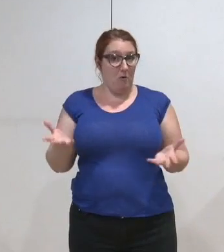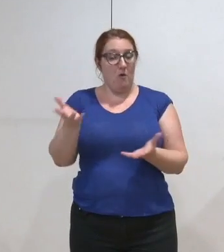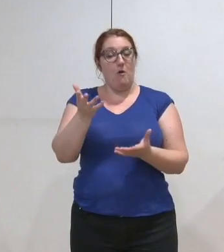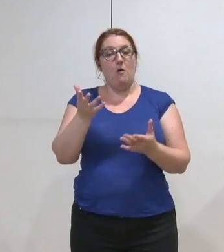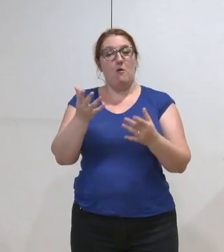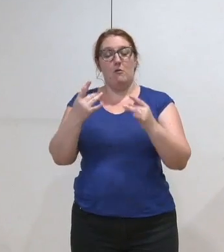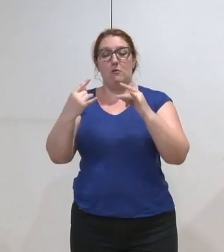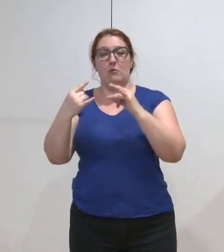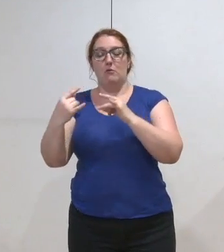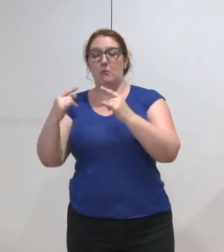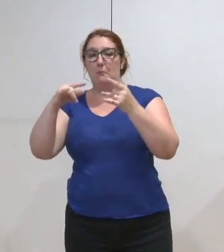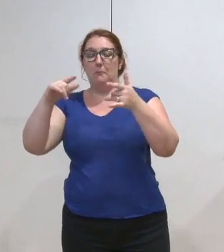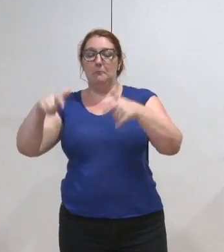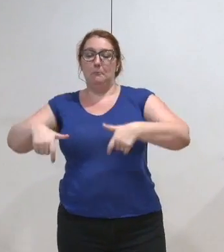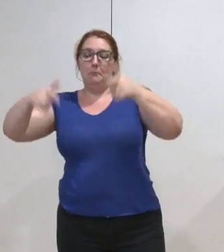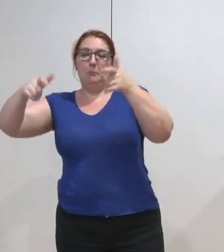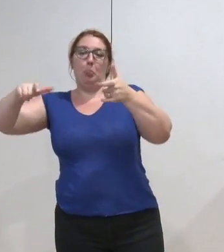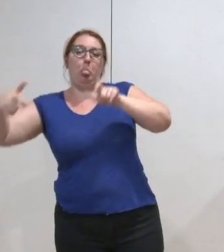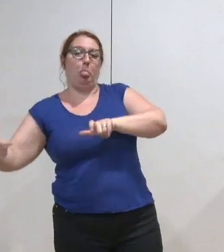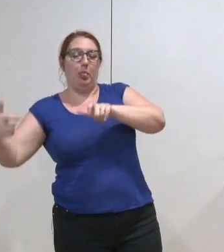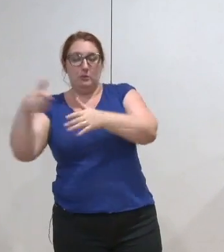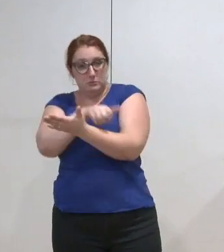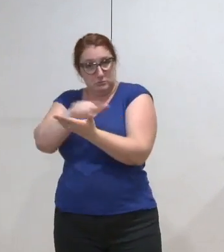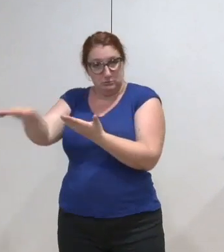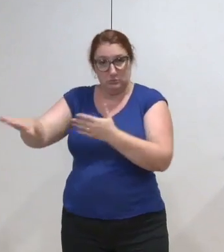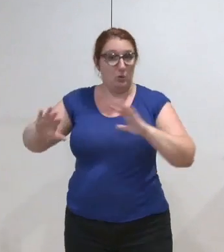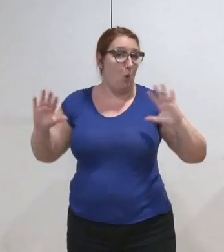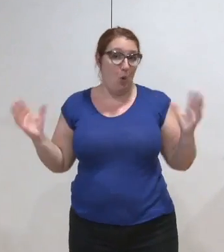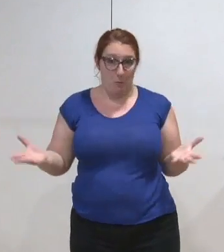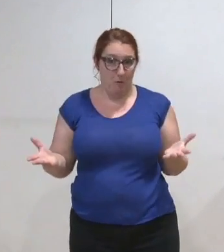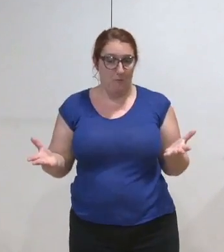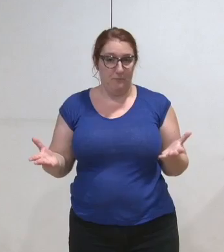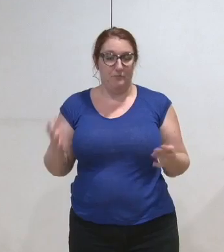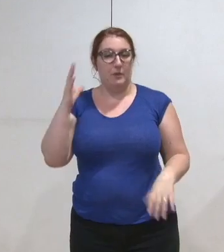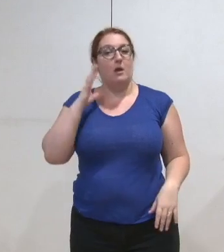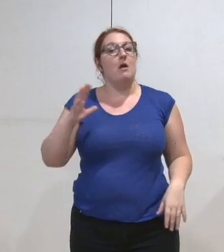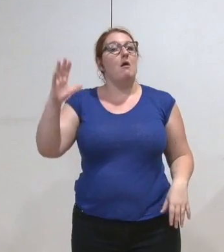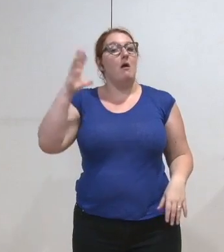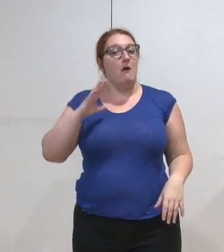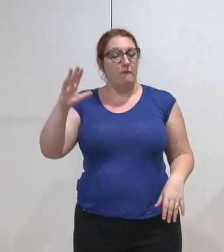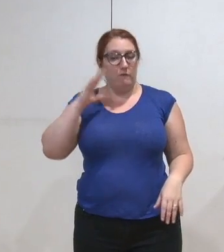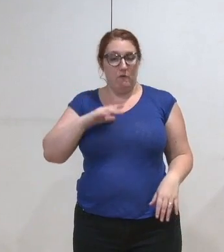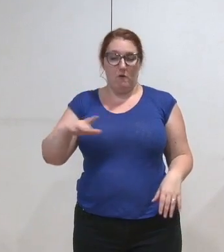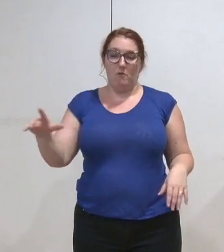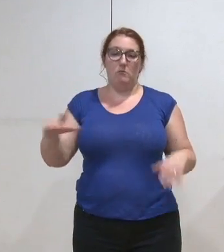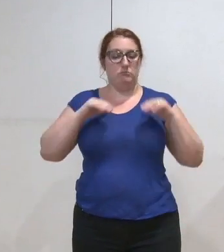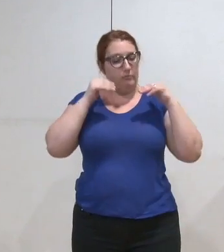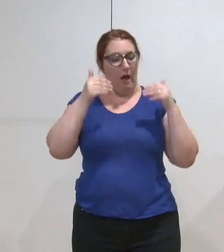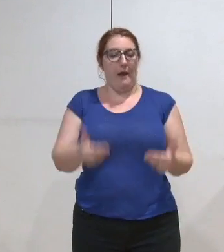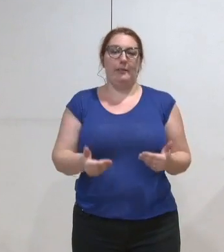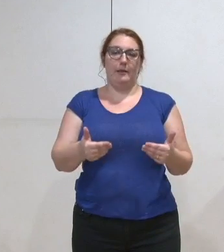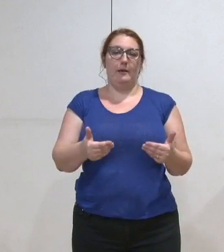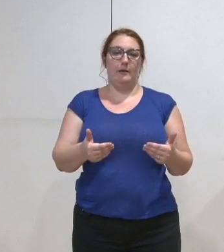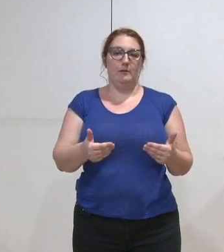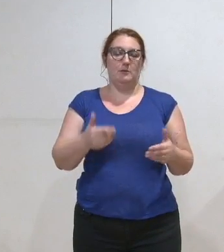l'évacuation des bidonville tel celui d'esmenin avant on prenait un arrêté c'estàdire on tirait et on discutait